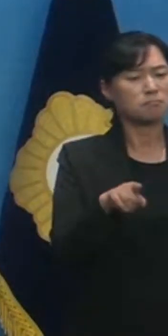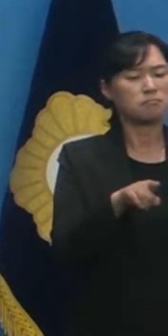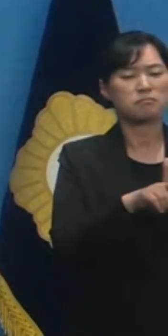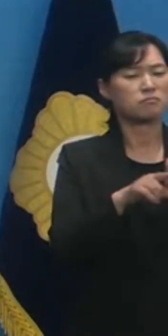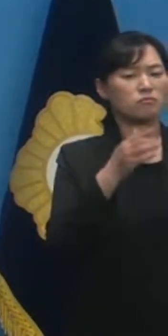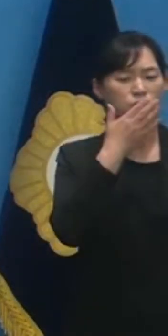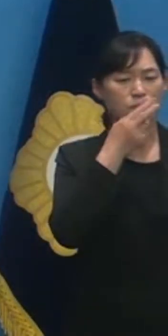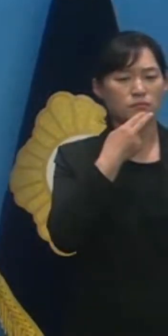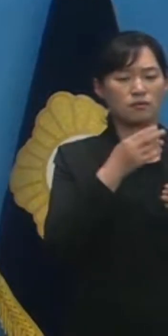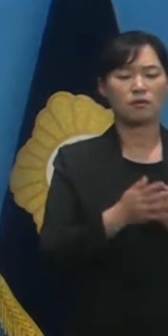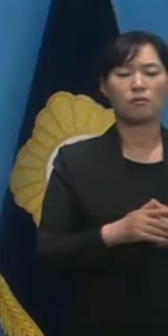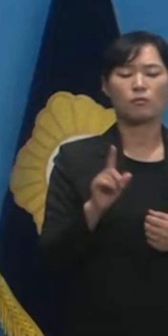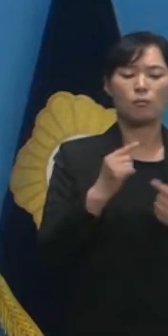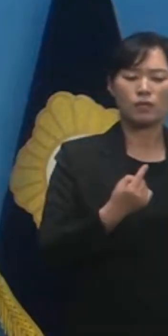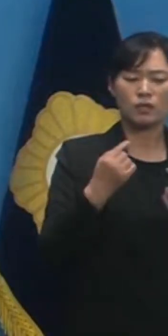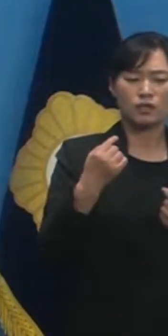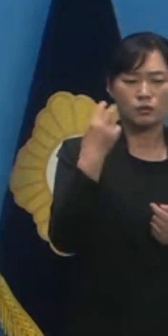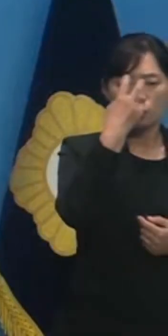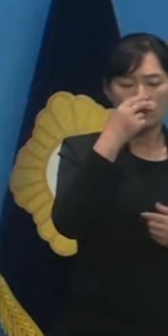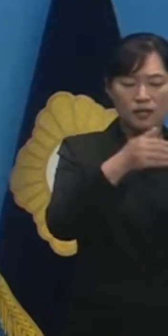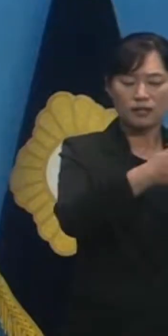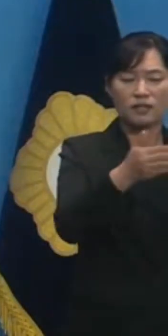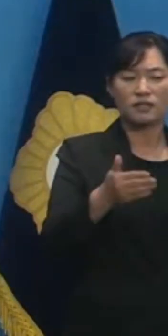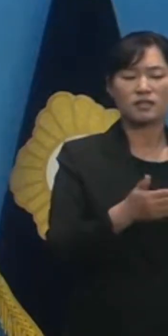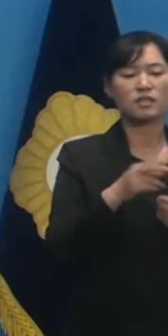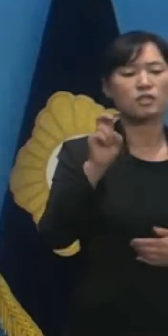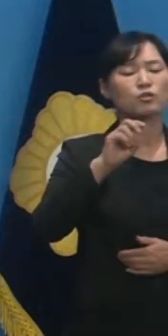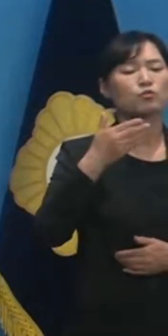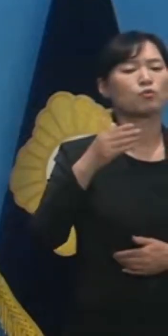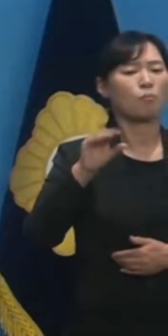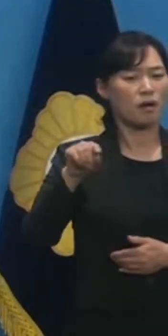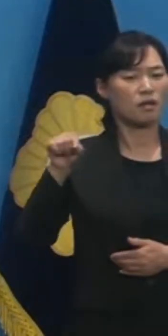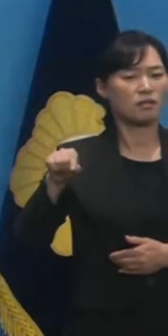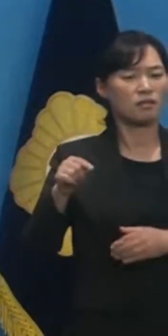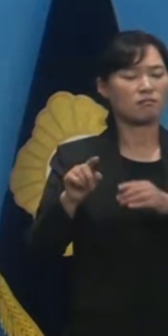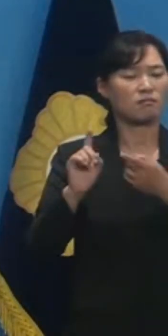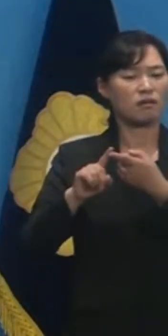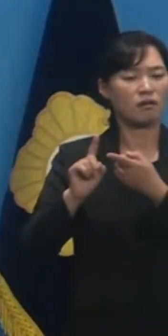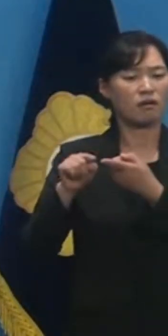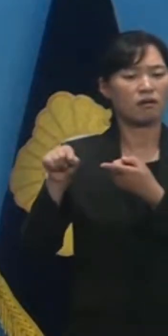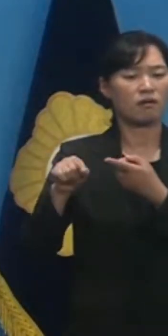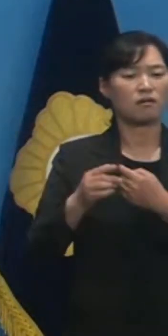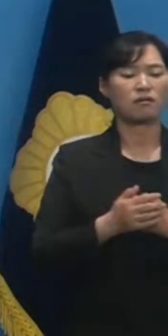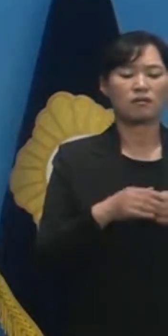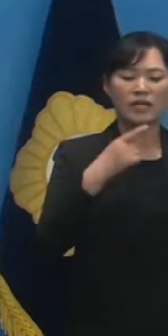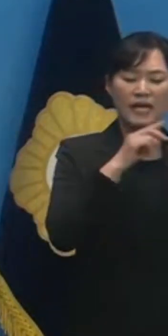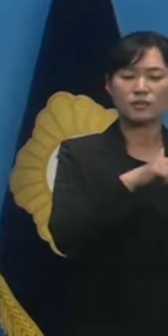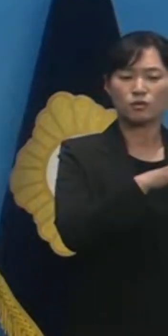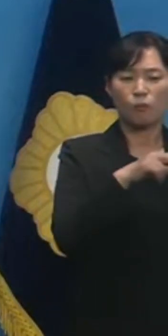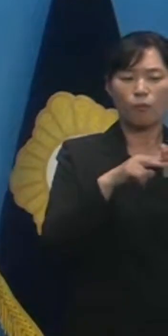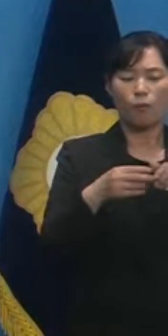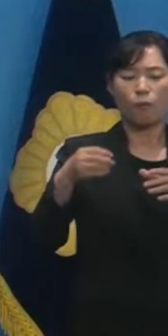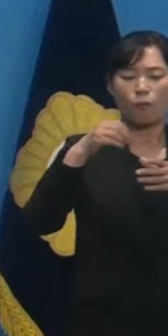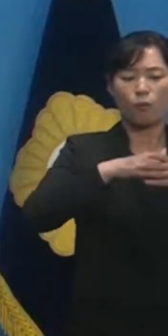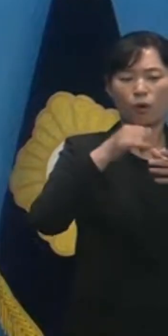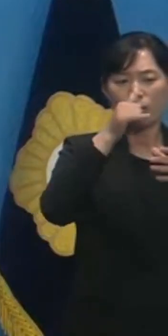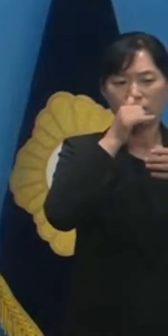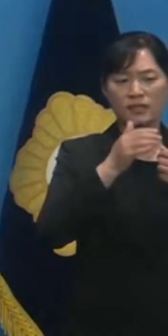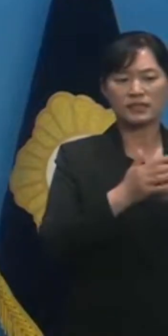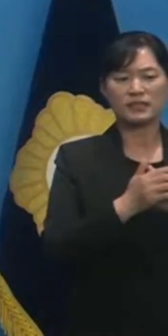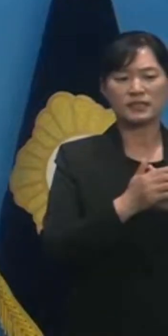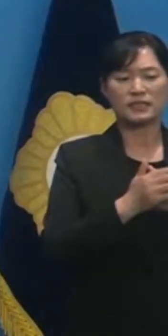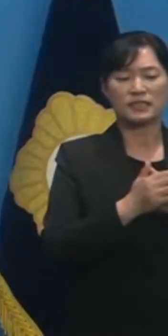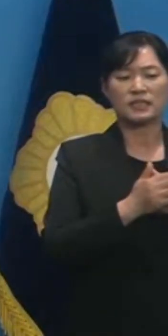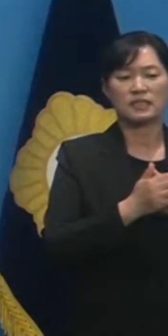것입니다. 무엇보다 조사단은 29만 1,831건의 IMEI와 개인정보가 포함된 서버의